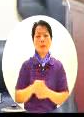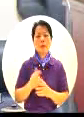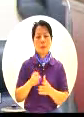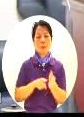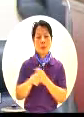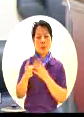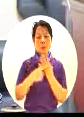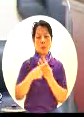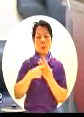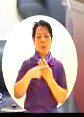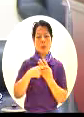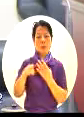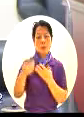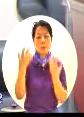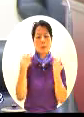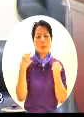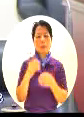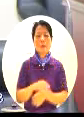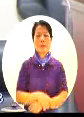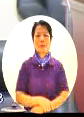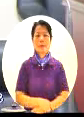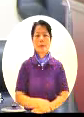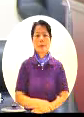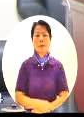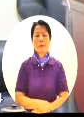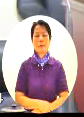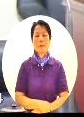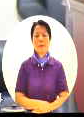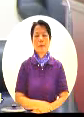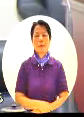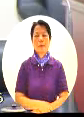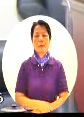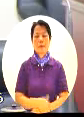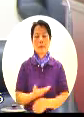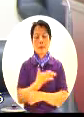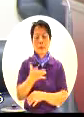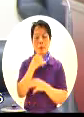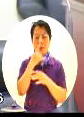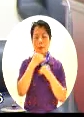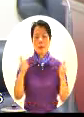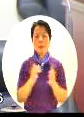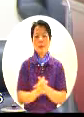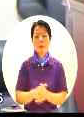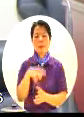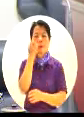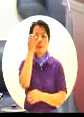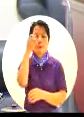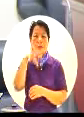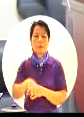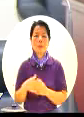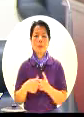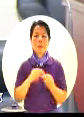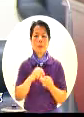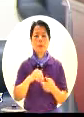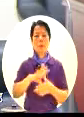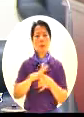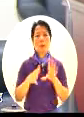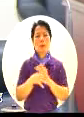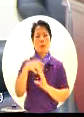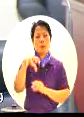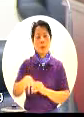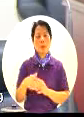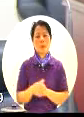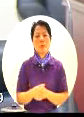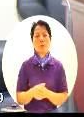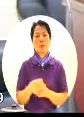了哈，回到我们的专业性了哈，由我们观光局跟文化局来做